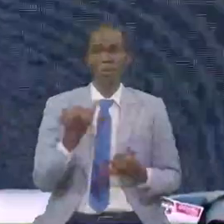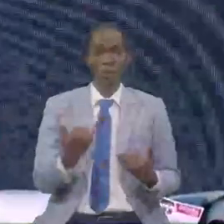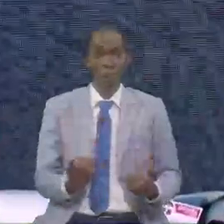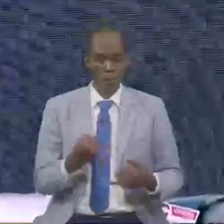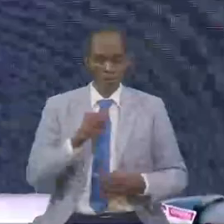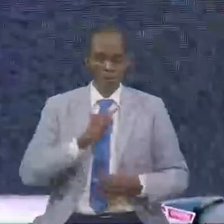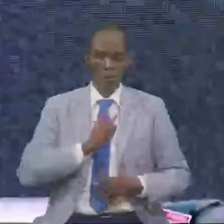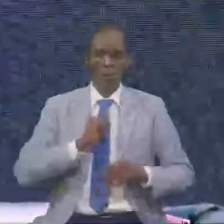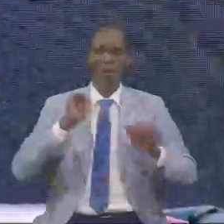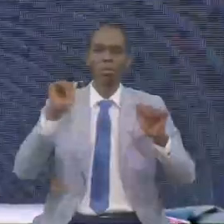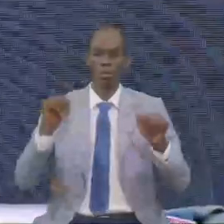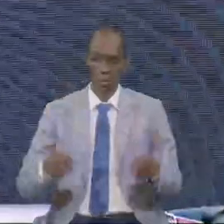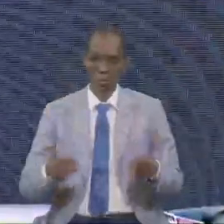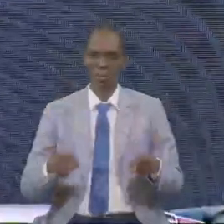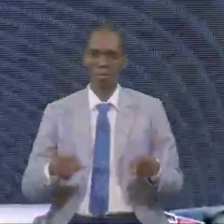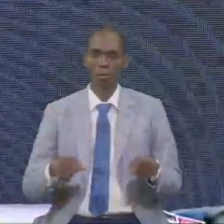Moi, je peux.